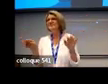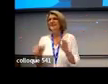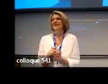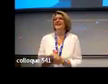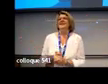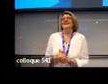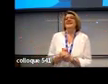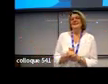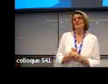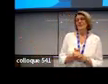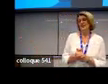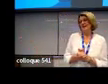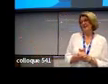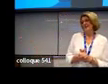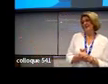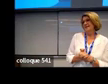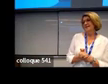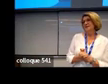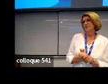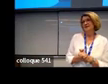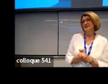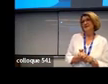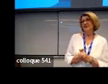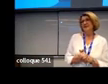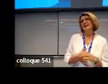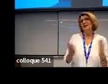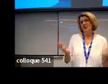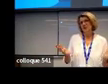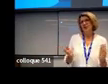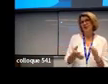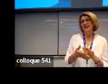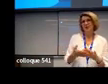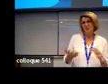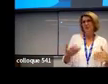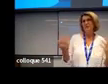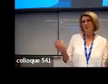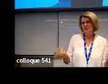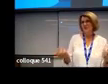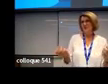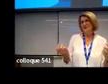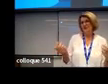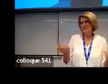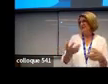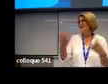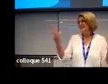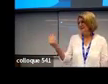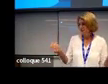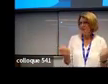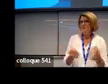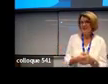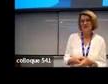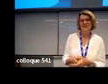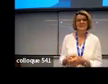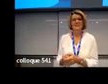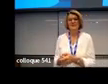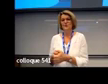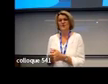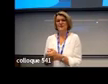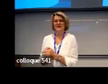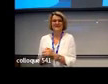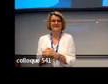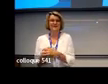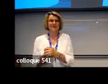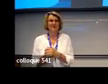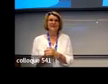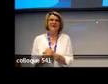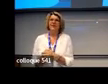googlise. C'est une ressource qui, et quand on connaît les comportements informationnels de tous les usagers et pas